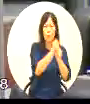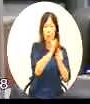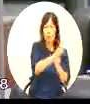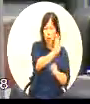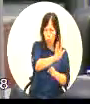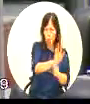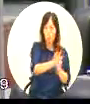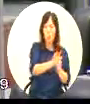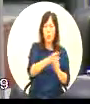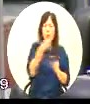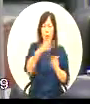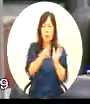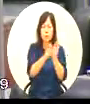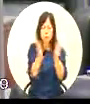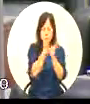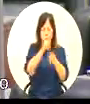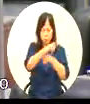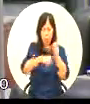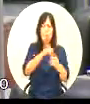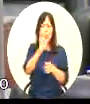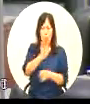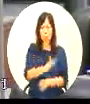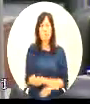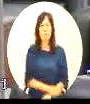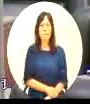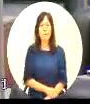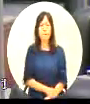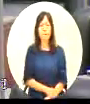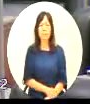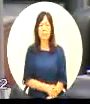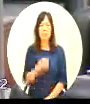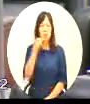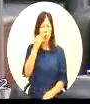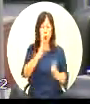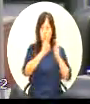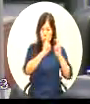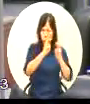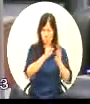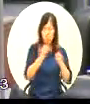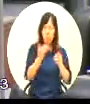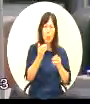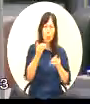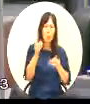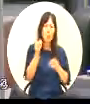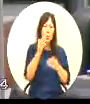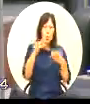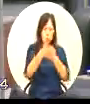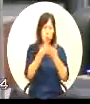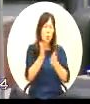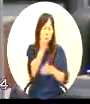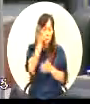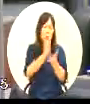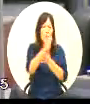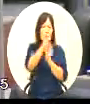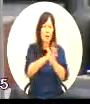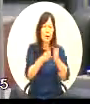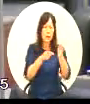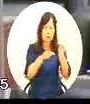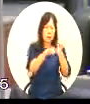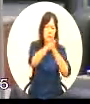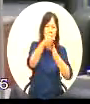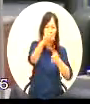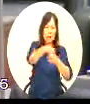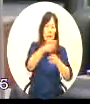或者是说在附近生活，所以那如果这个捷运通车以后，甚至还连接到未来的台南那边的机